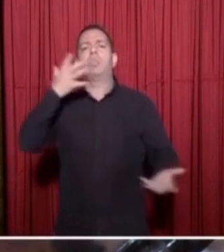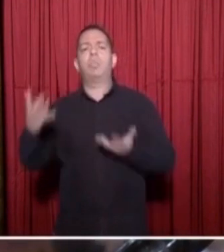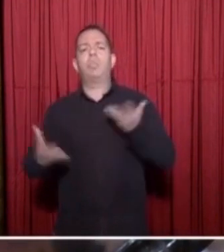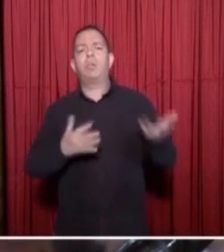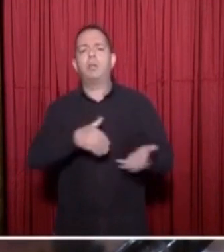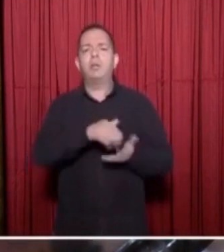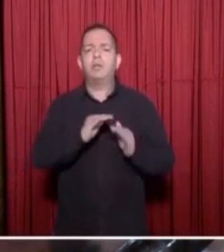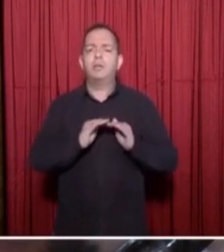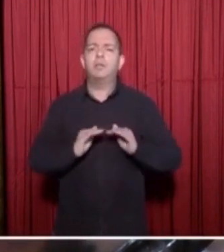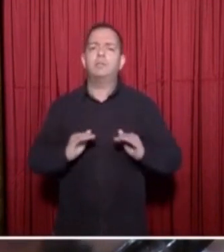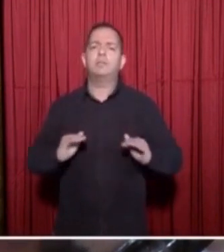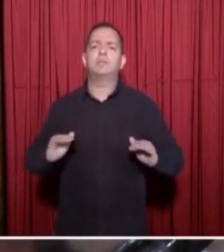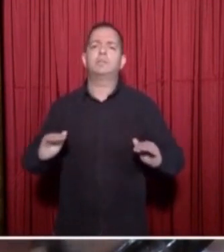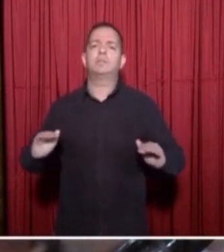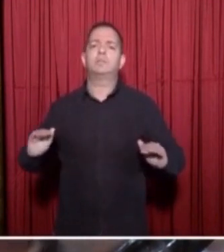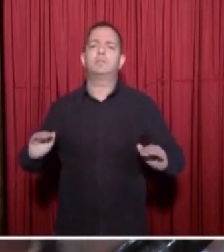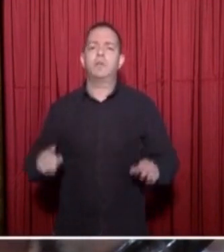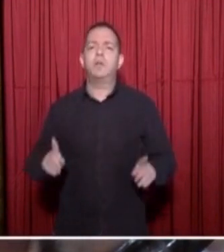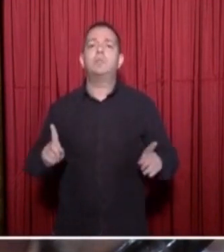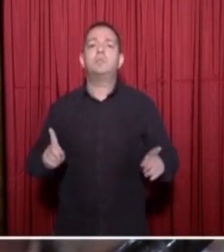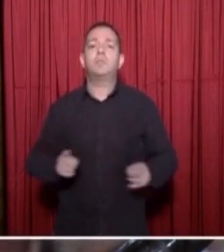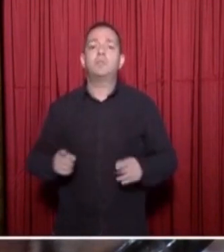του Κυρίου δεηθούμε.